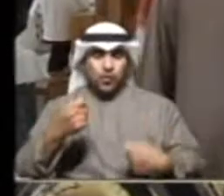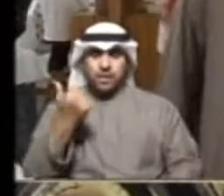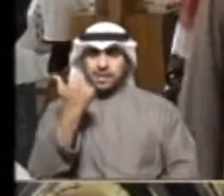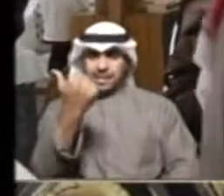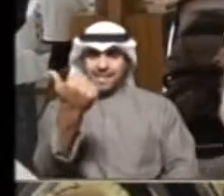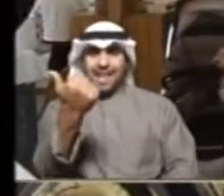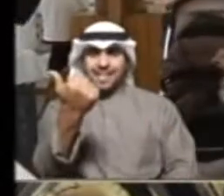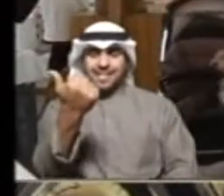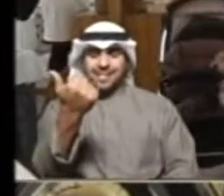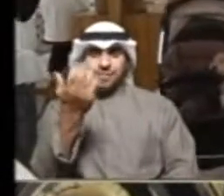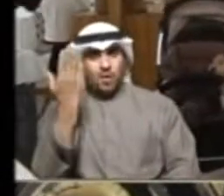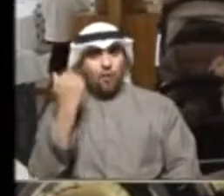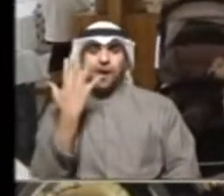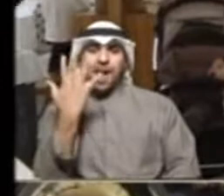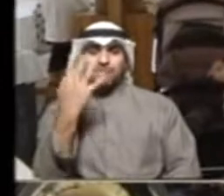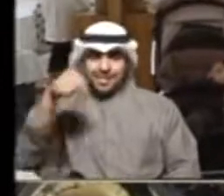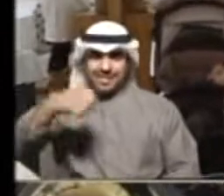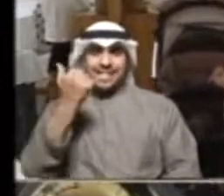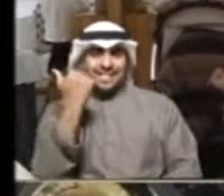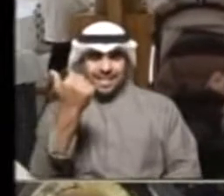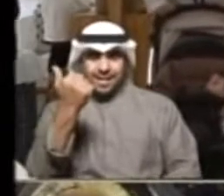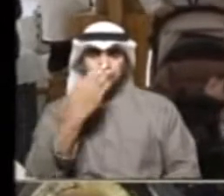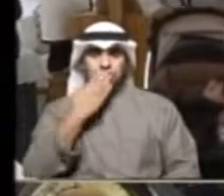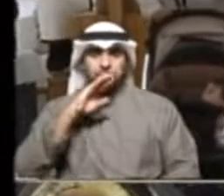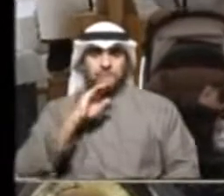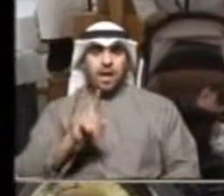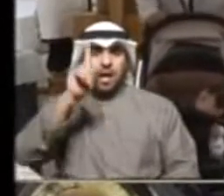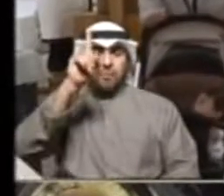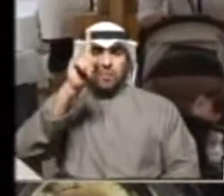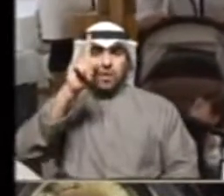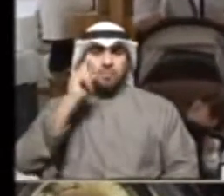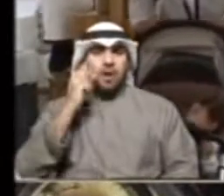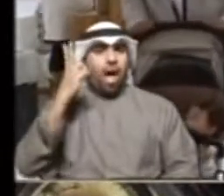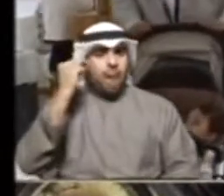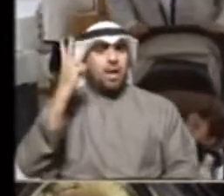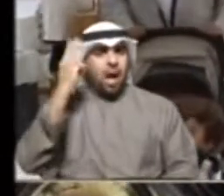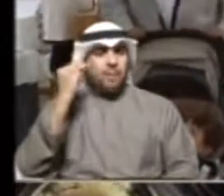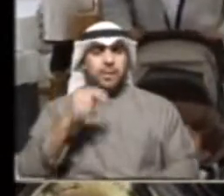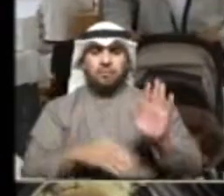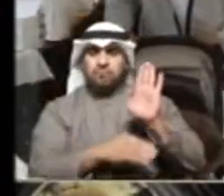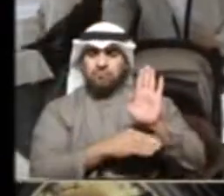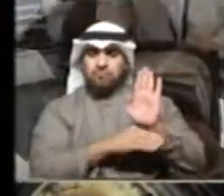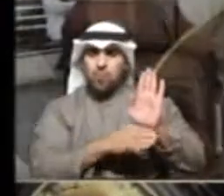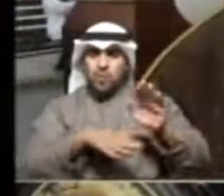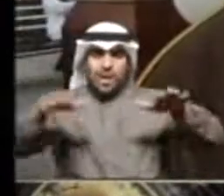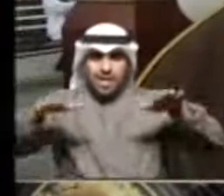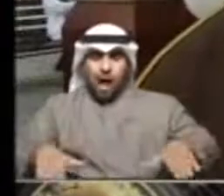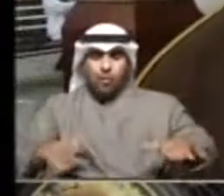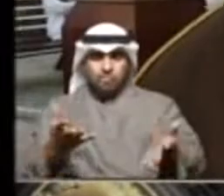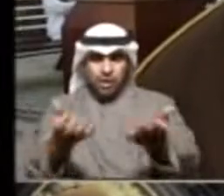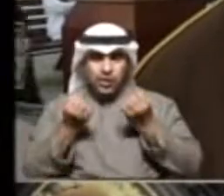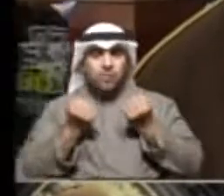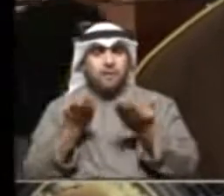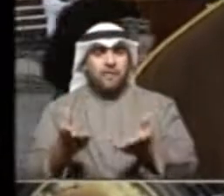السادس بالنسبة لهم، وما شاء الله يعني زيادة الطلب على الحصول على البوثات زادت عندنا. يعني